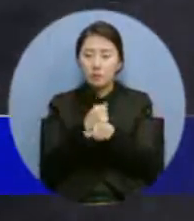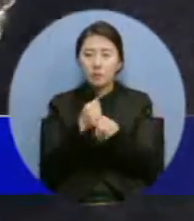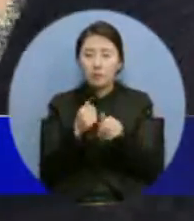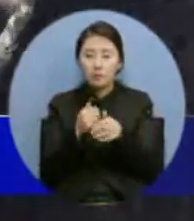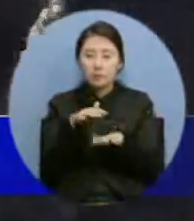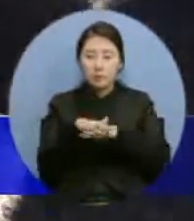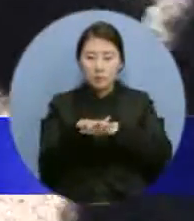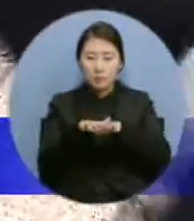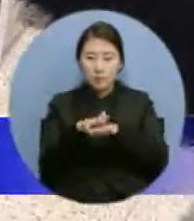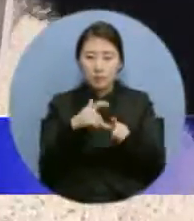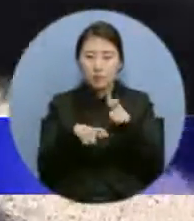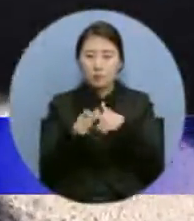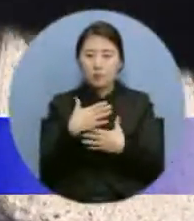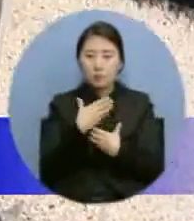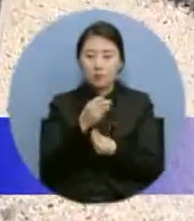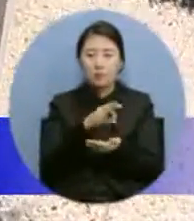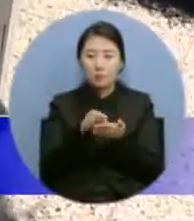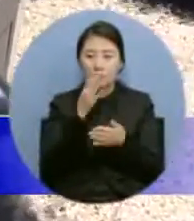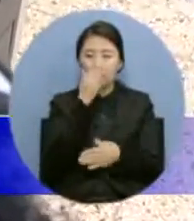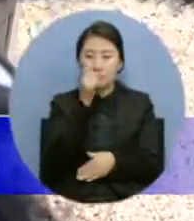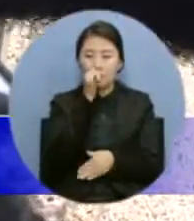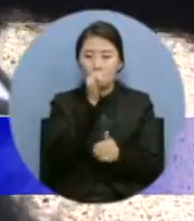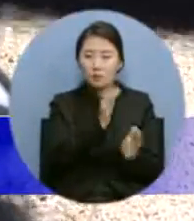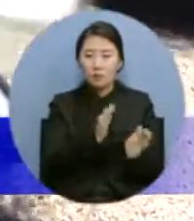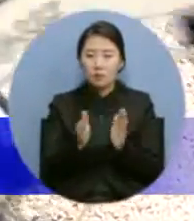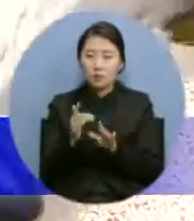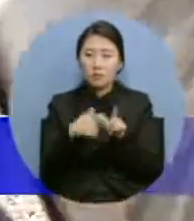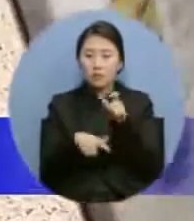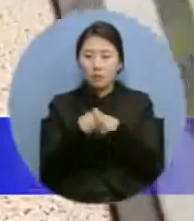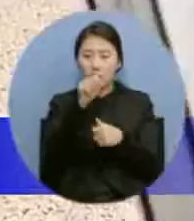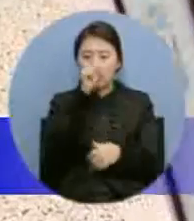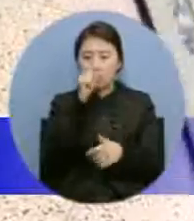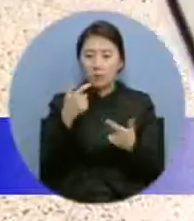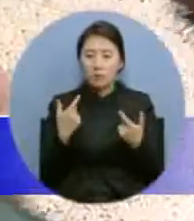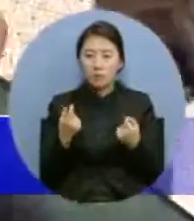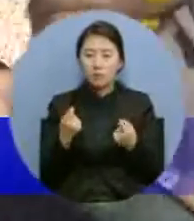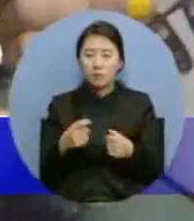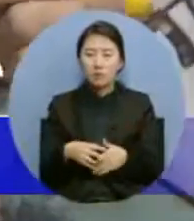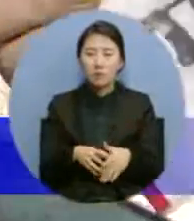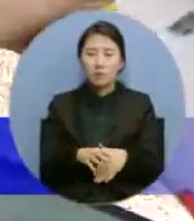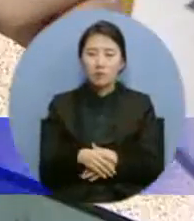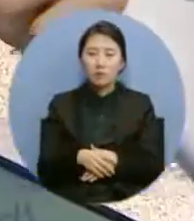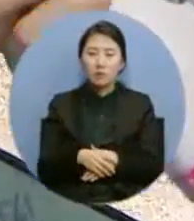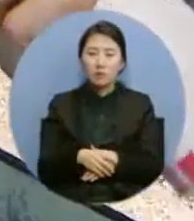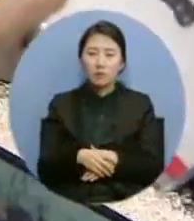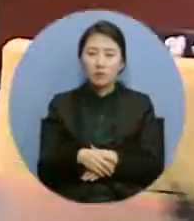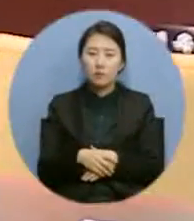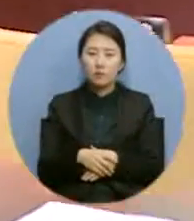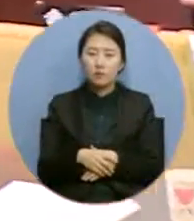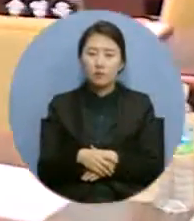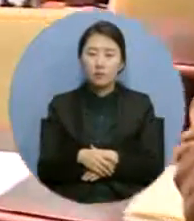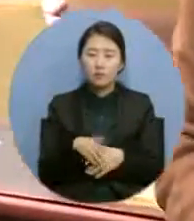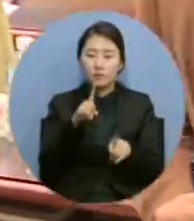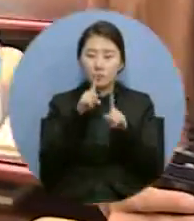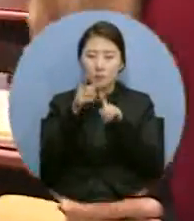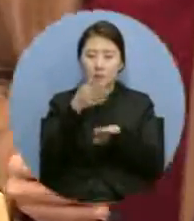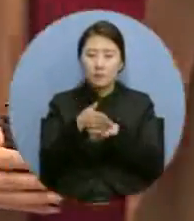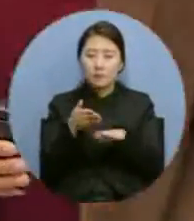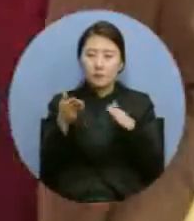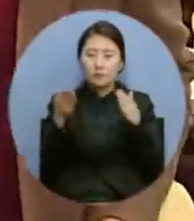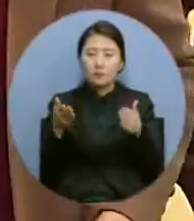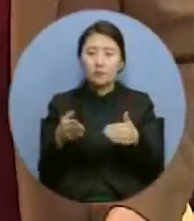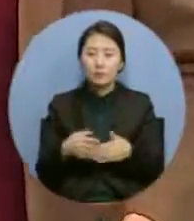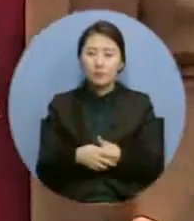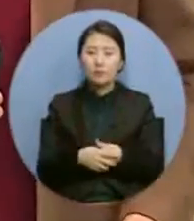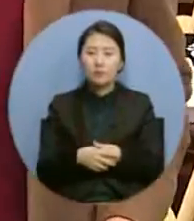체계들을 갖추고 주민들이 편하게 이용할 수 있는 시스템 구축하는 게 굉장히 중요하다고 생각을 하고요. 네, 오늘 말씀 잘 들었습니다. 고맙습니다.